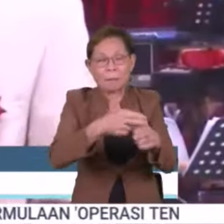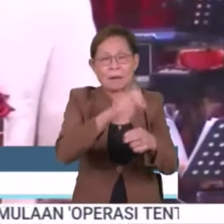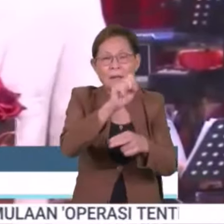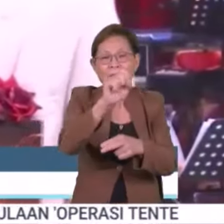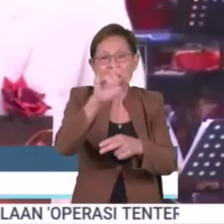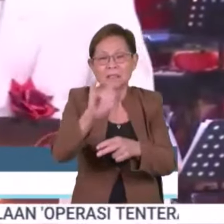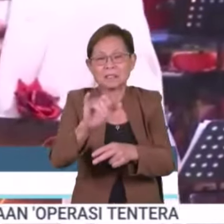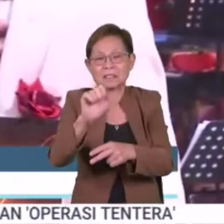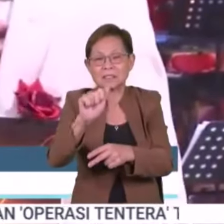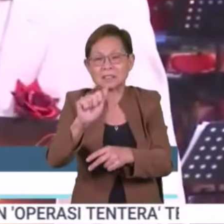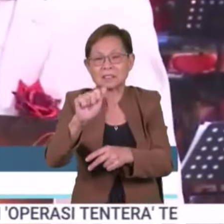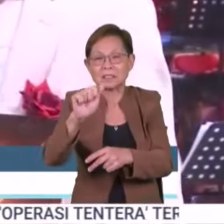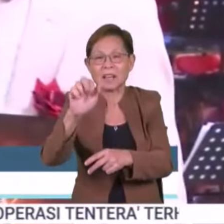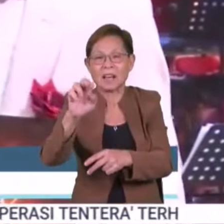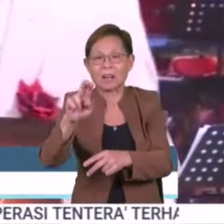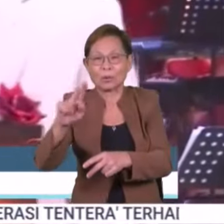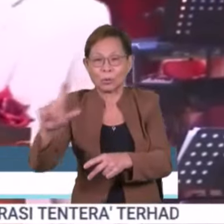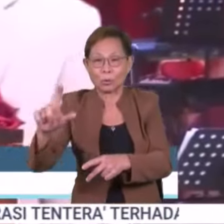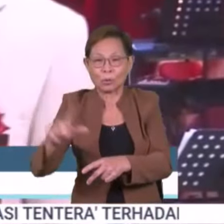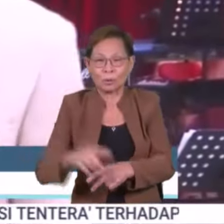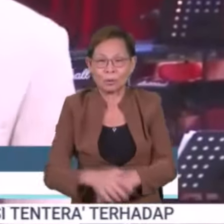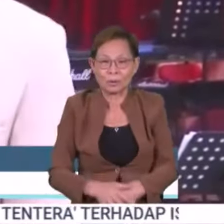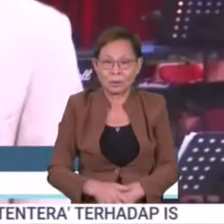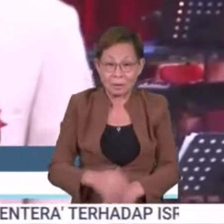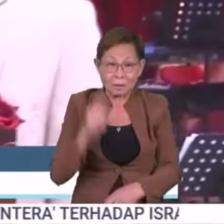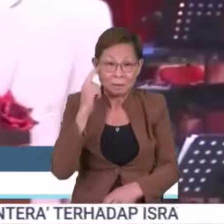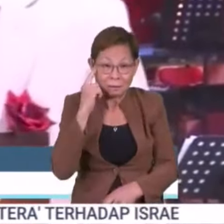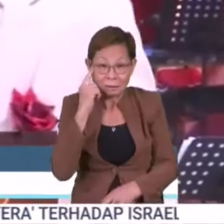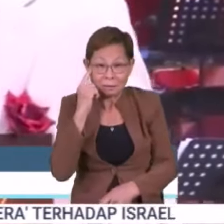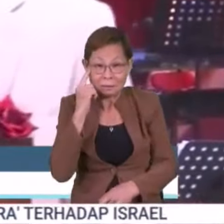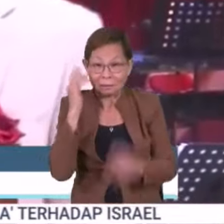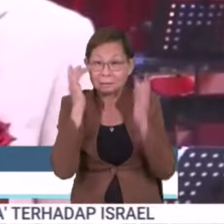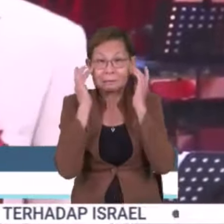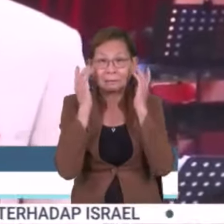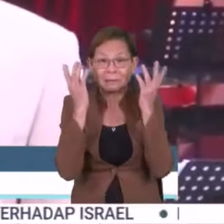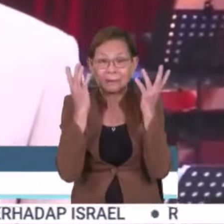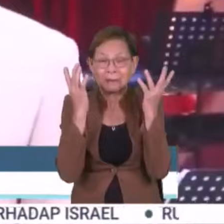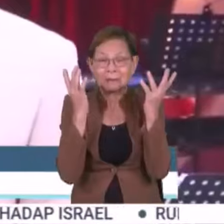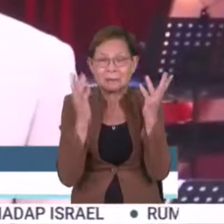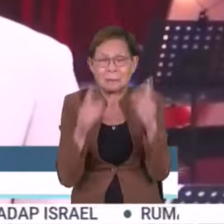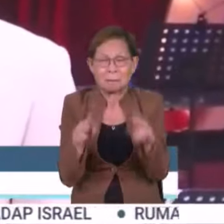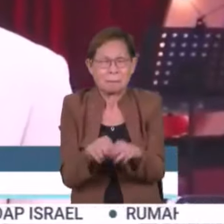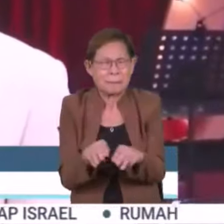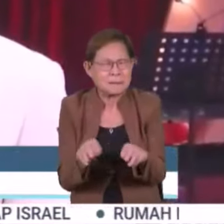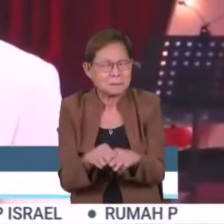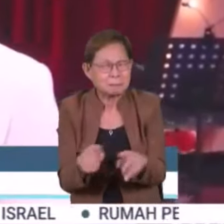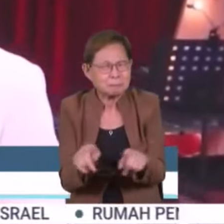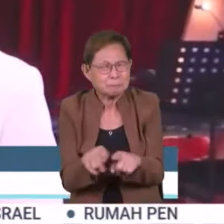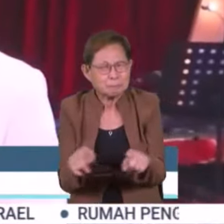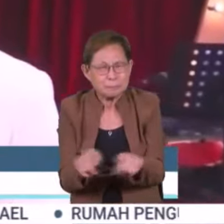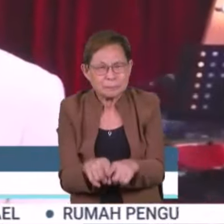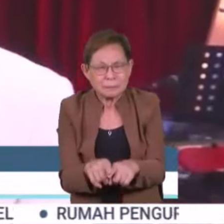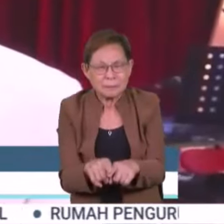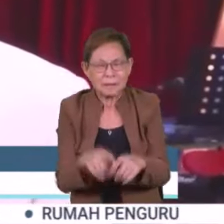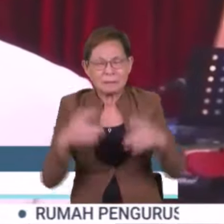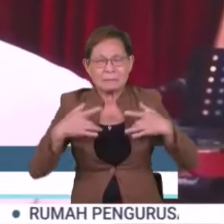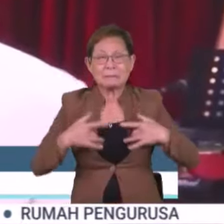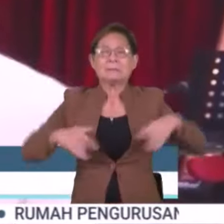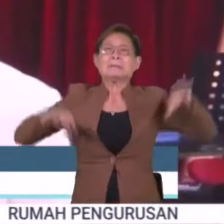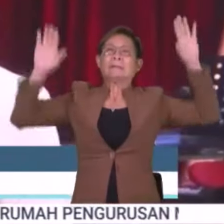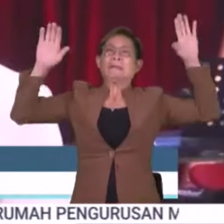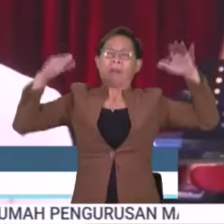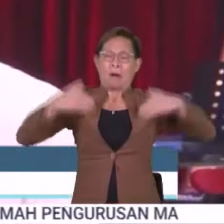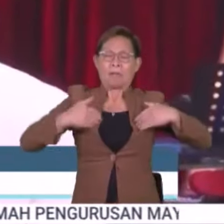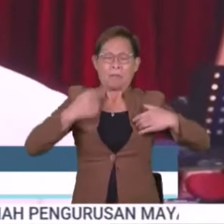shahul tahniah sangka tak tadi sebenarnya macam rasa macam nak giveb pun ada